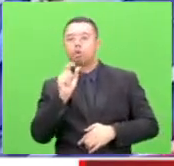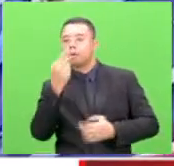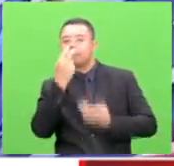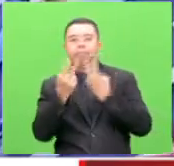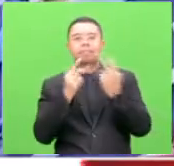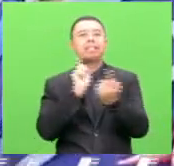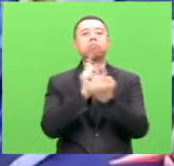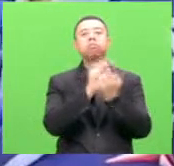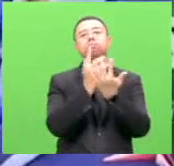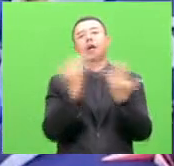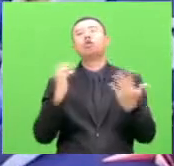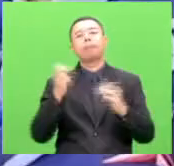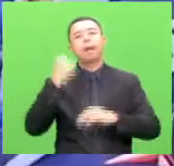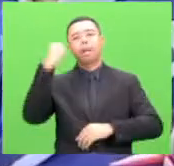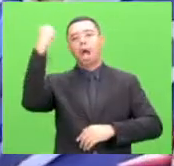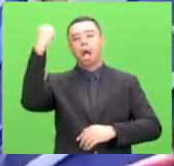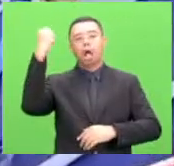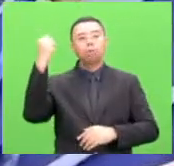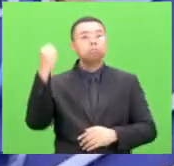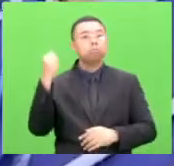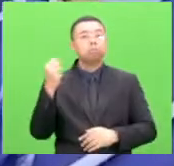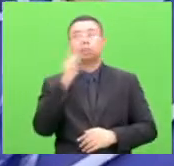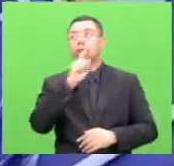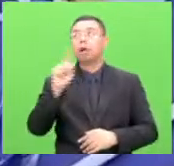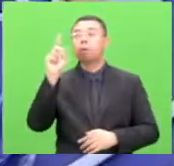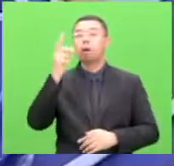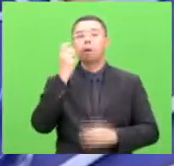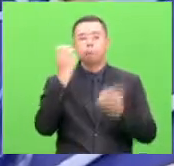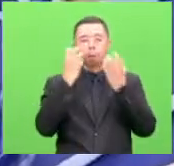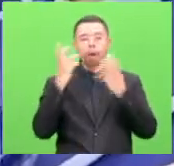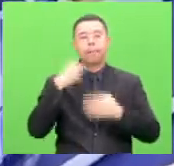Prabowo. Insya Allah Pak Prabowo menang di Sulawesi Tengah.